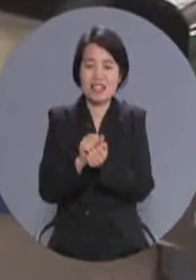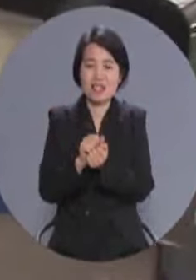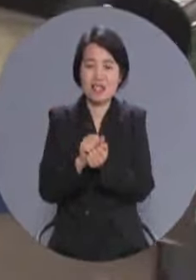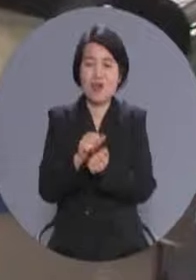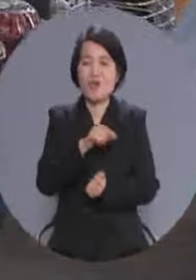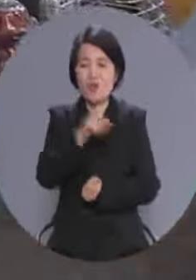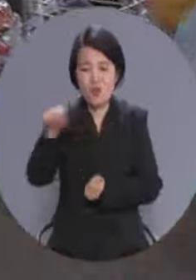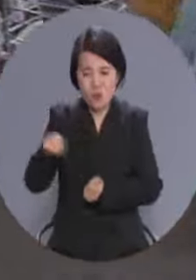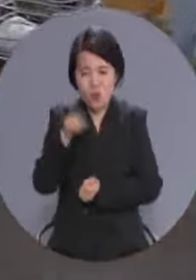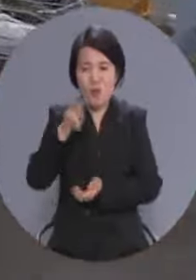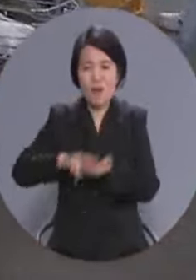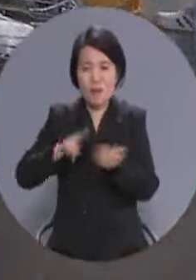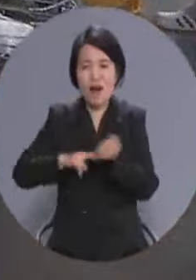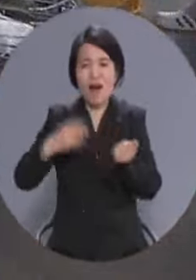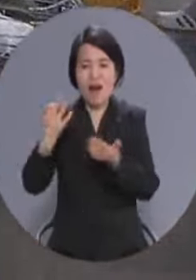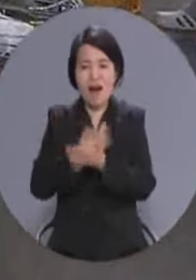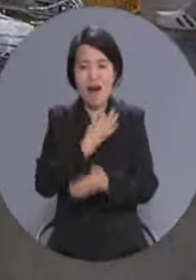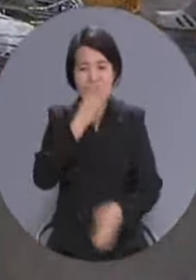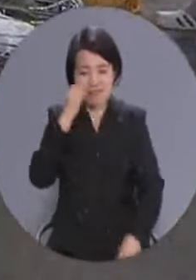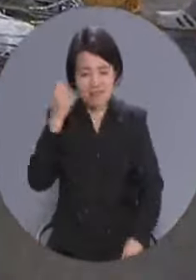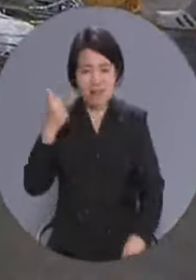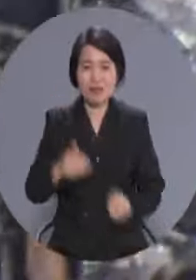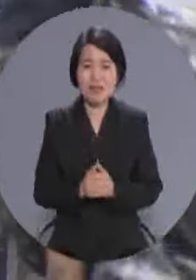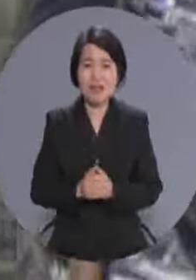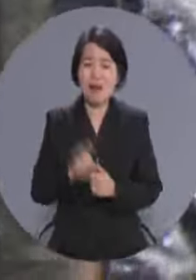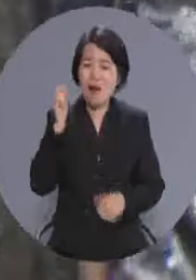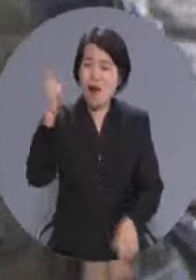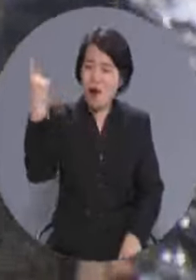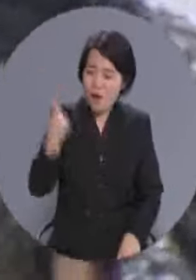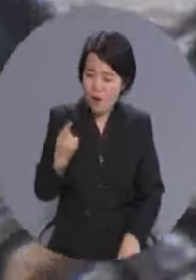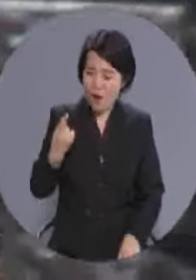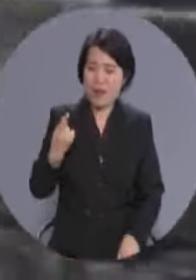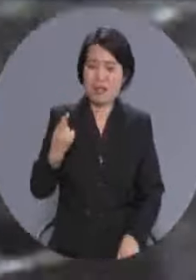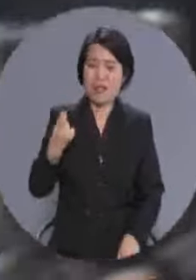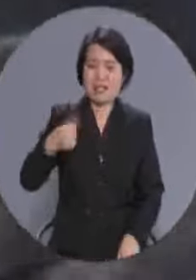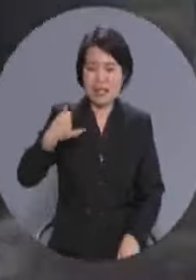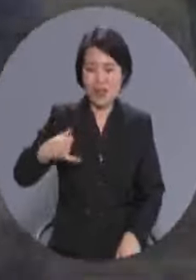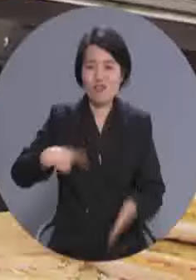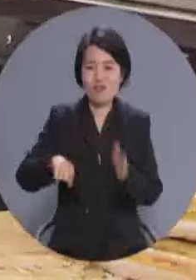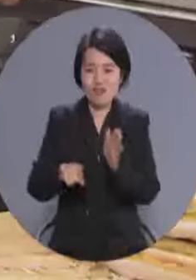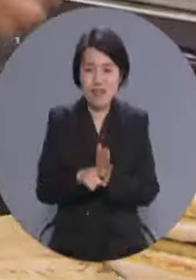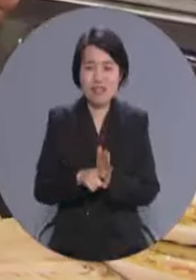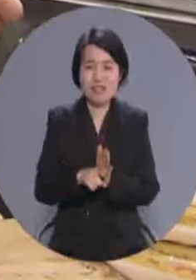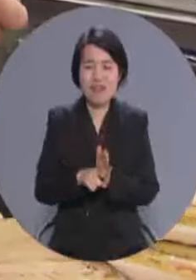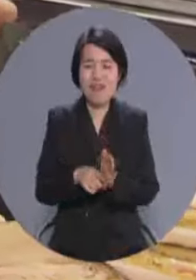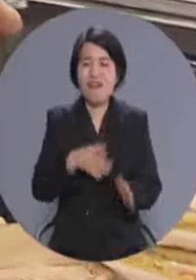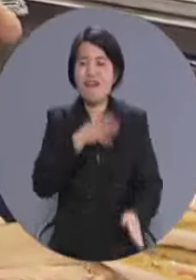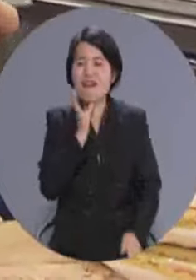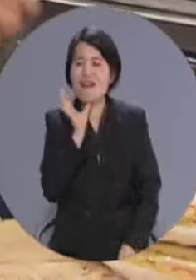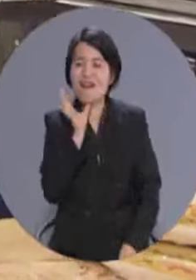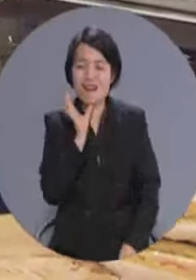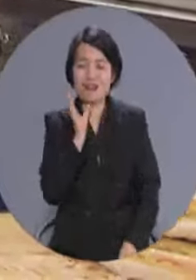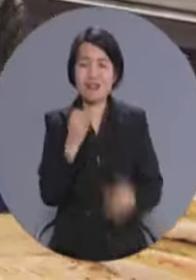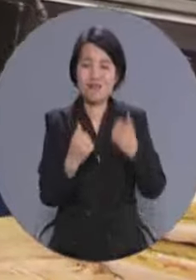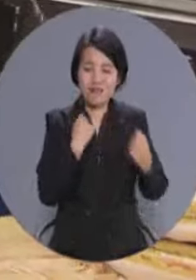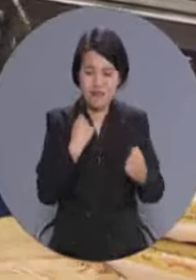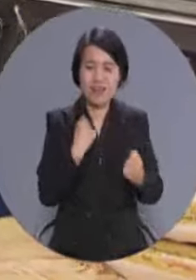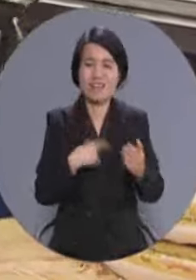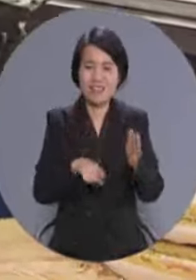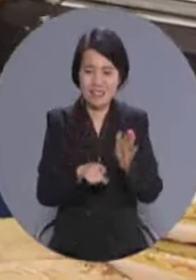올라가는 제품들이. 먼 길 오는 자식들 생각에 노모도 바쁘게 시장을 찾았습니다. 비싸지만은 또